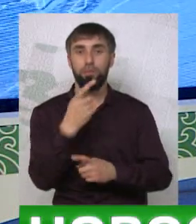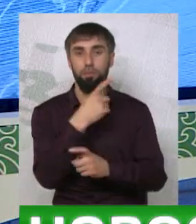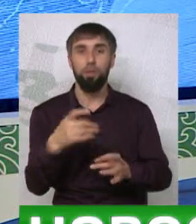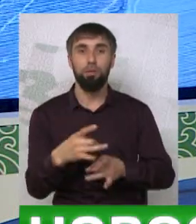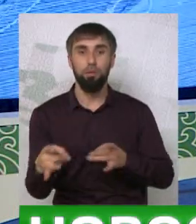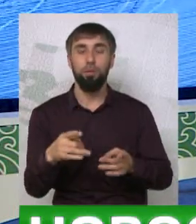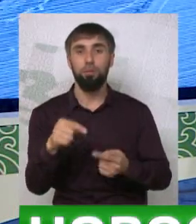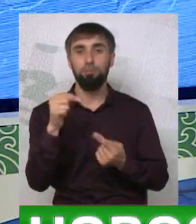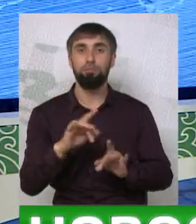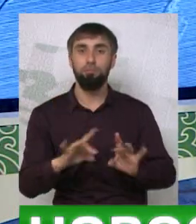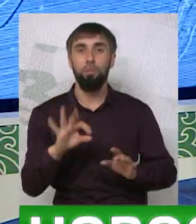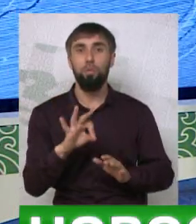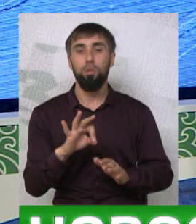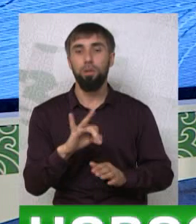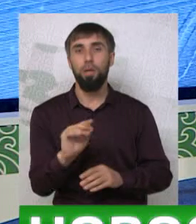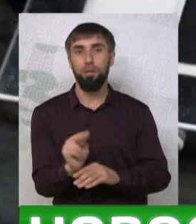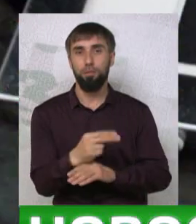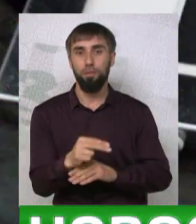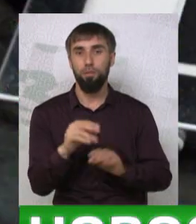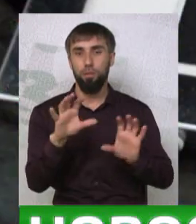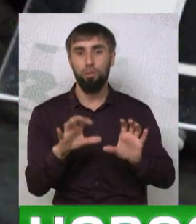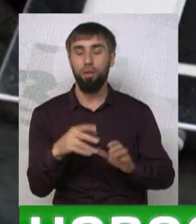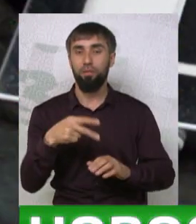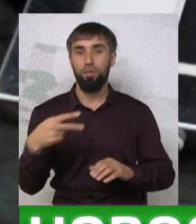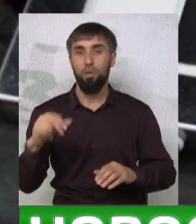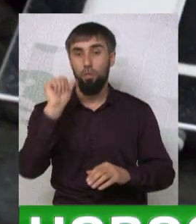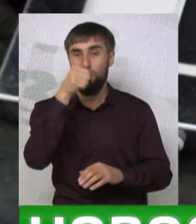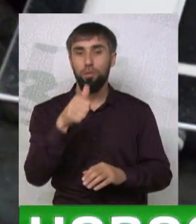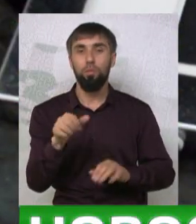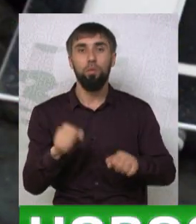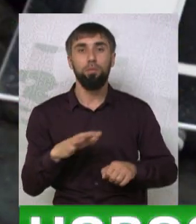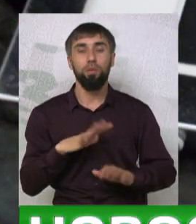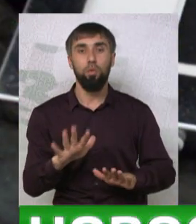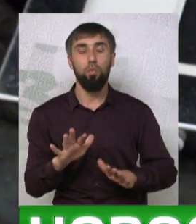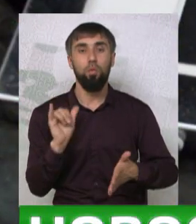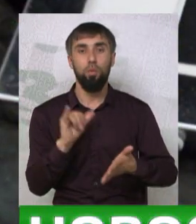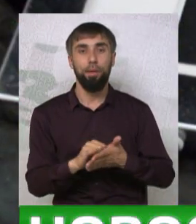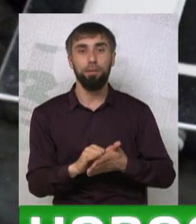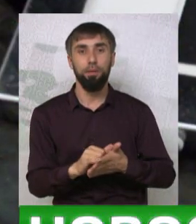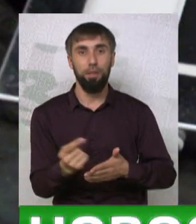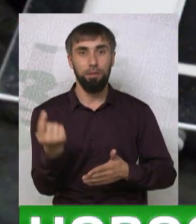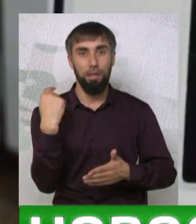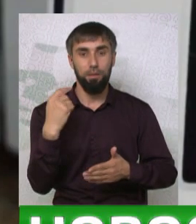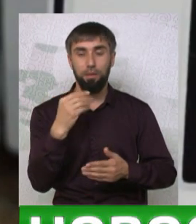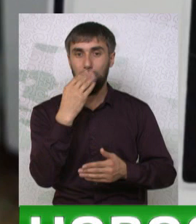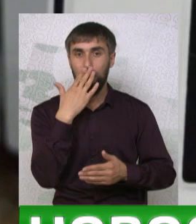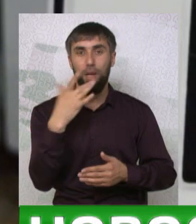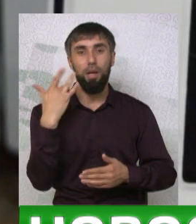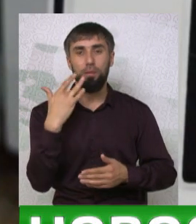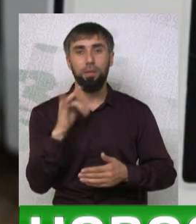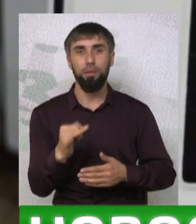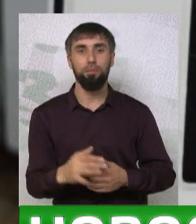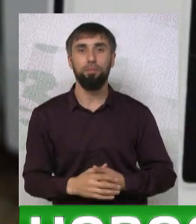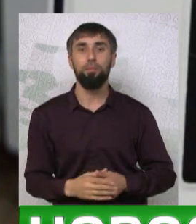соответствующие разъяснения по поводу поправок с двадцатого года квадратные номера можно было устанавливать только сзади на японских американских